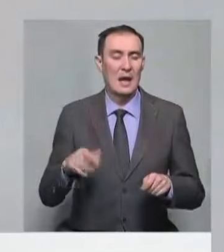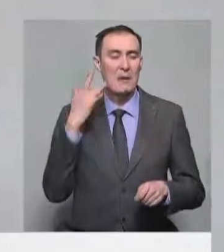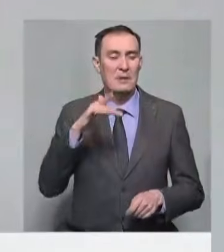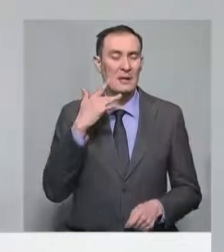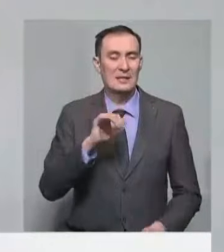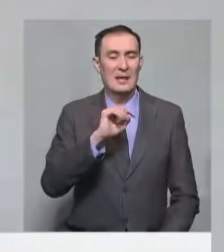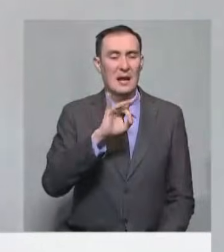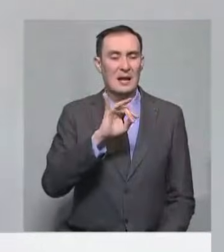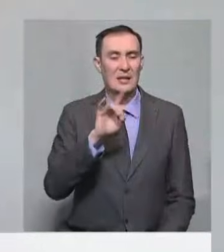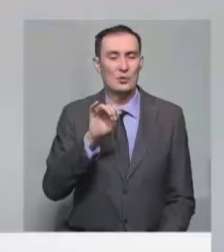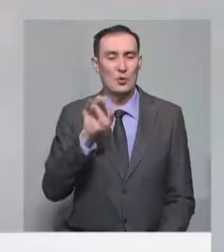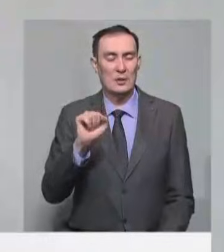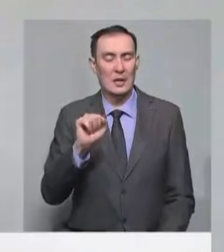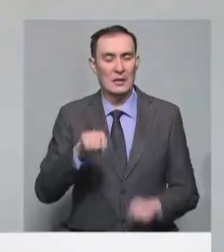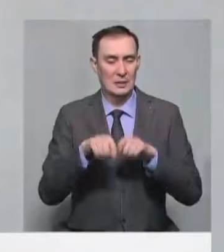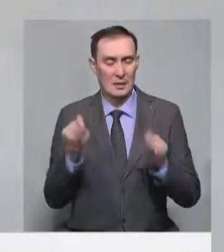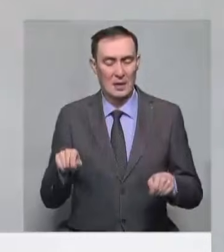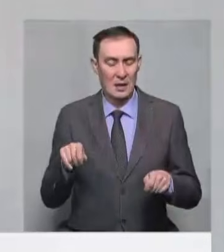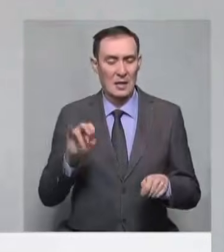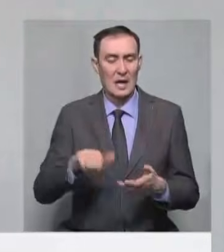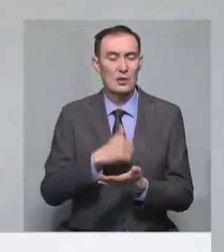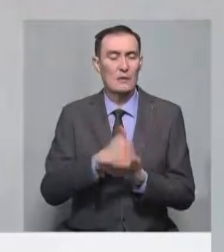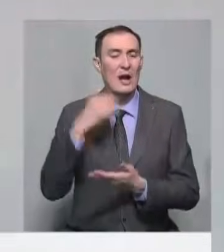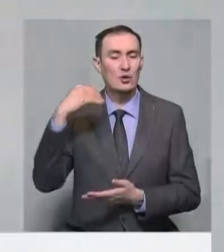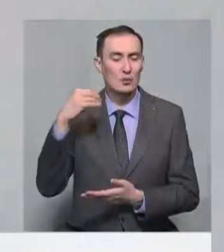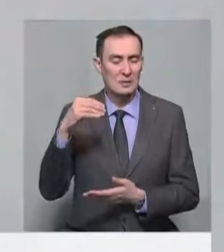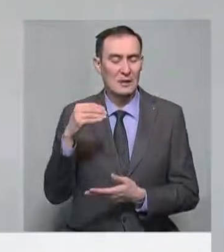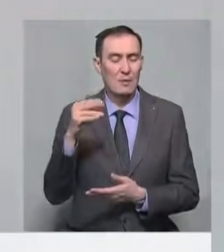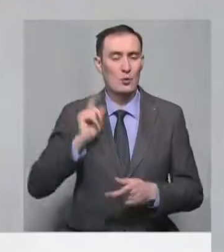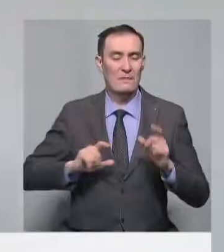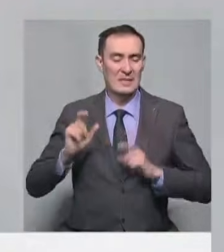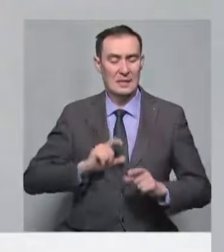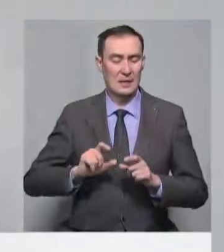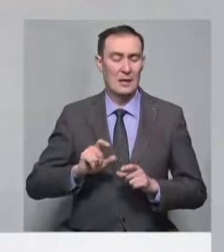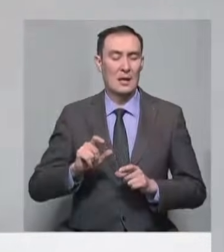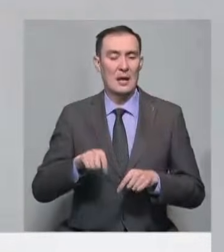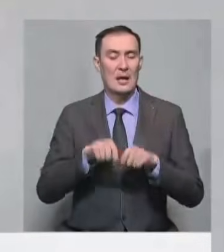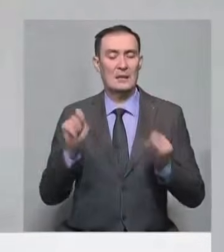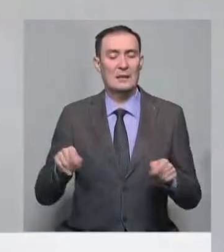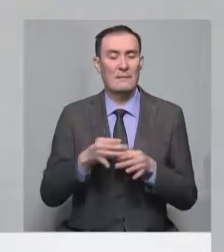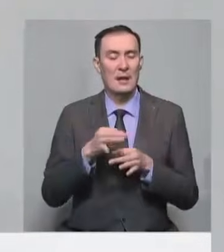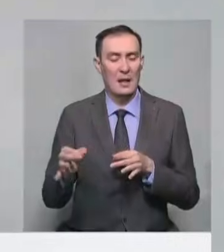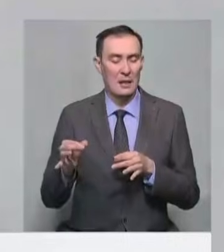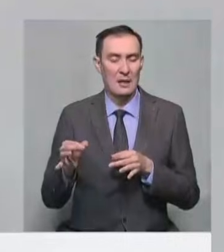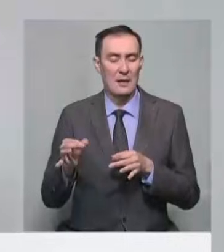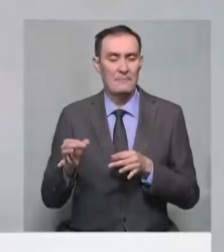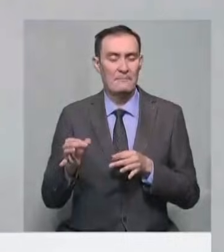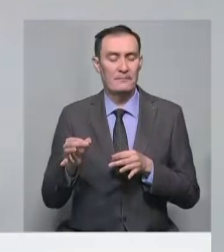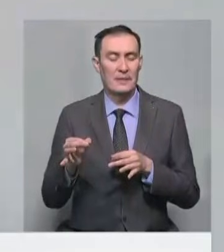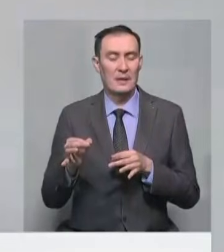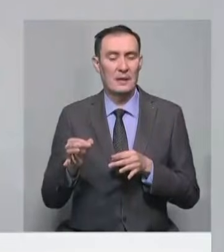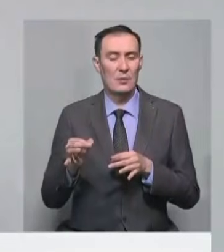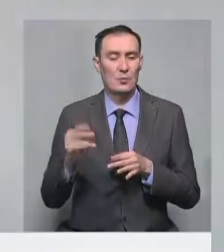это Соединенные Штаты Америки. На базе Актюбинского регионального университета у нас открыт филиал Хэриот